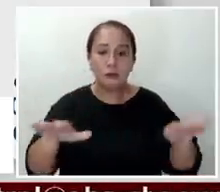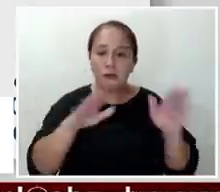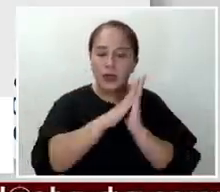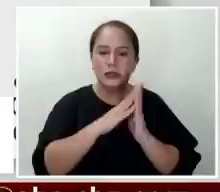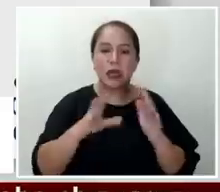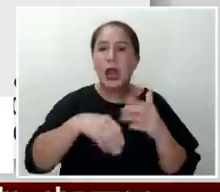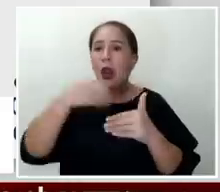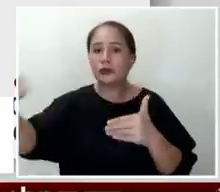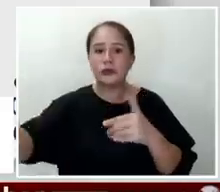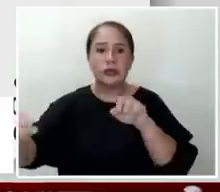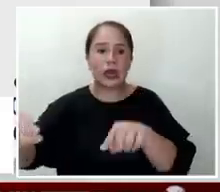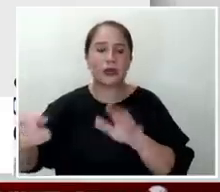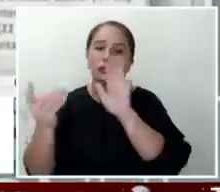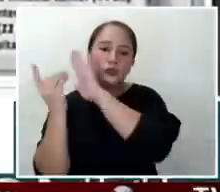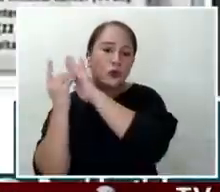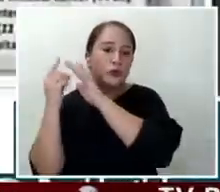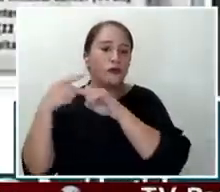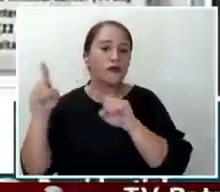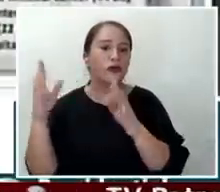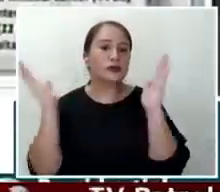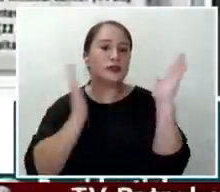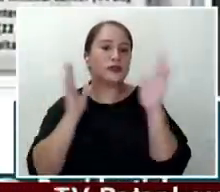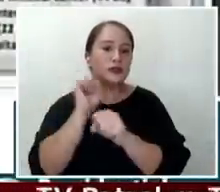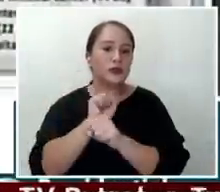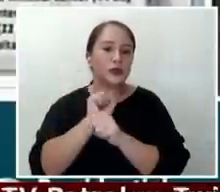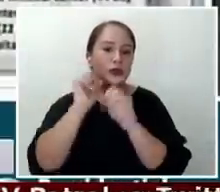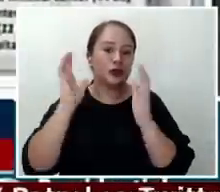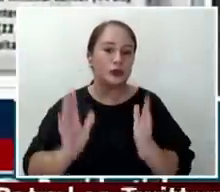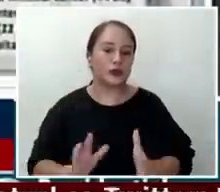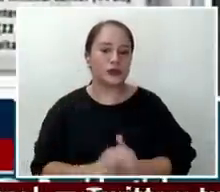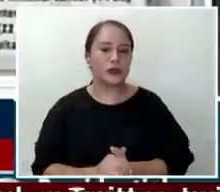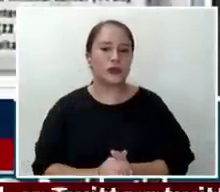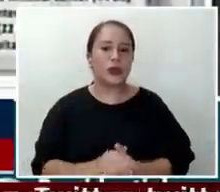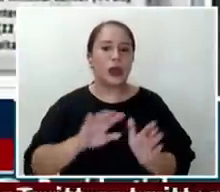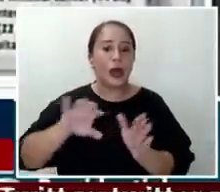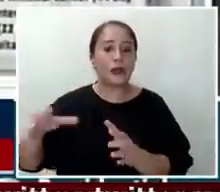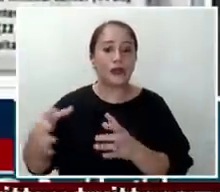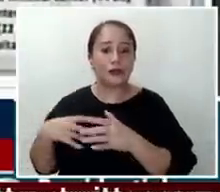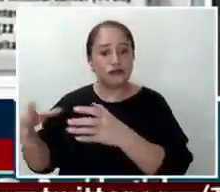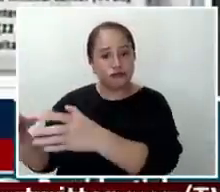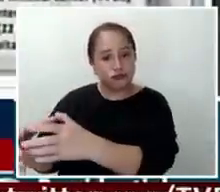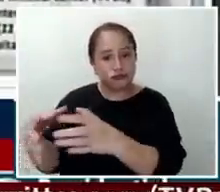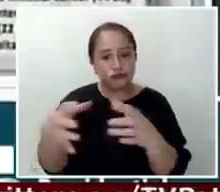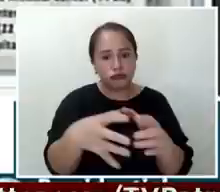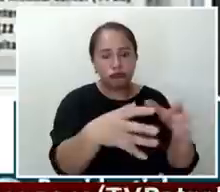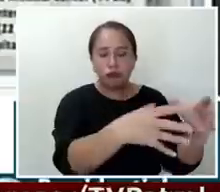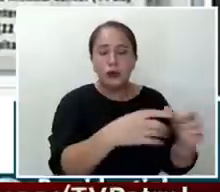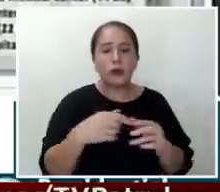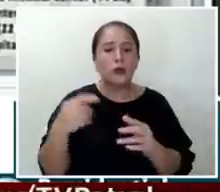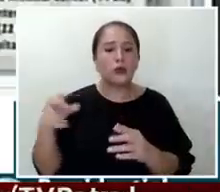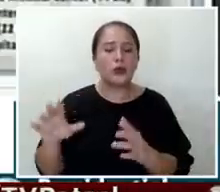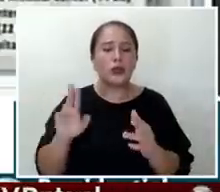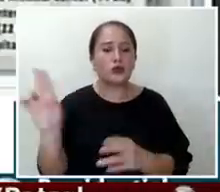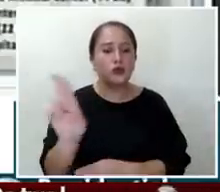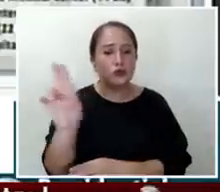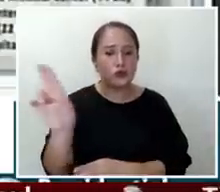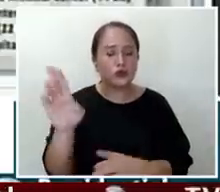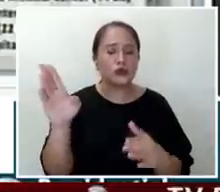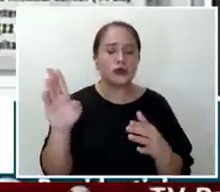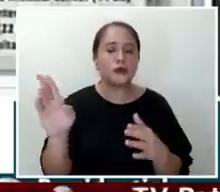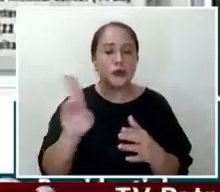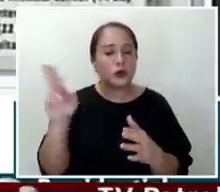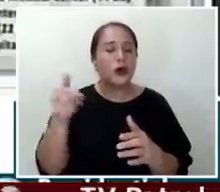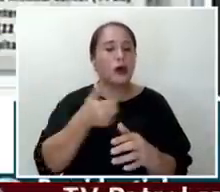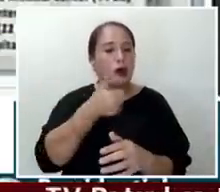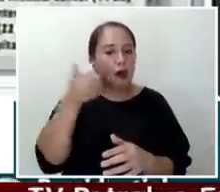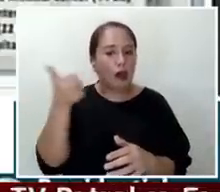dormitories din para sa mga frontliners. Aside from the modular, we will also be utilizing existing facilities